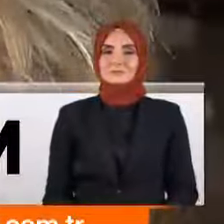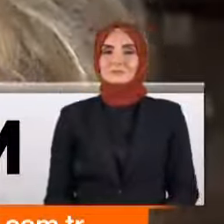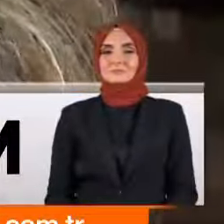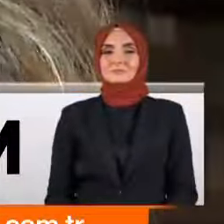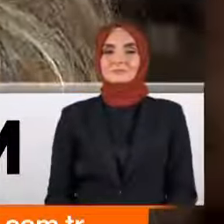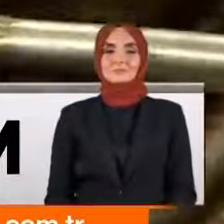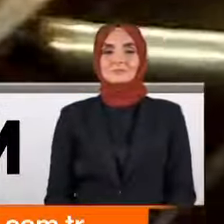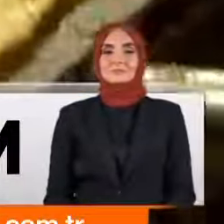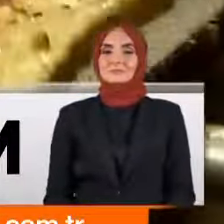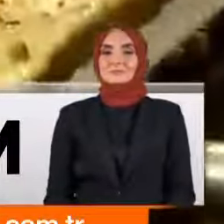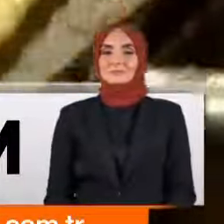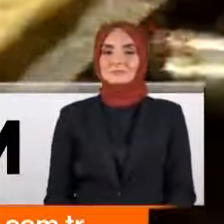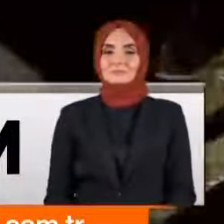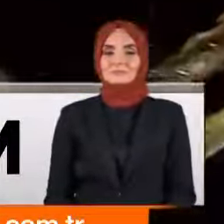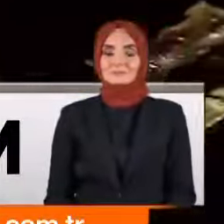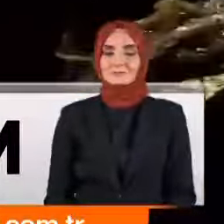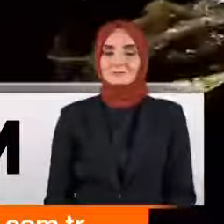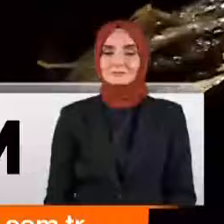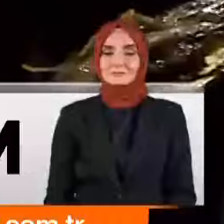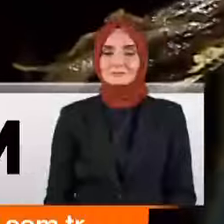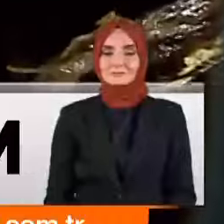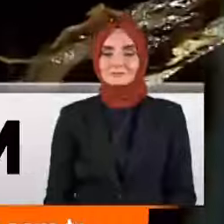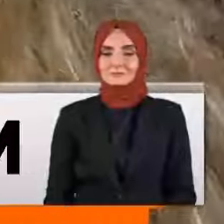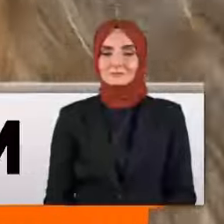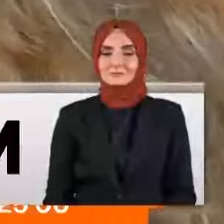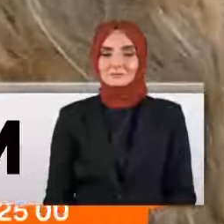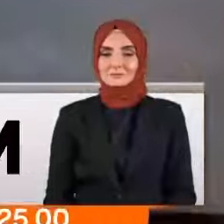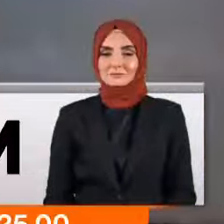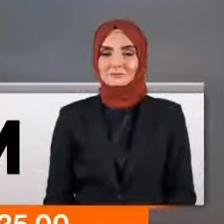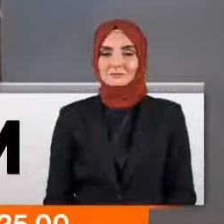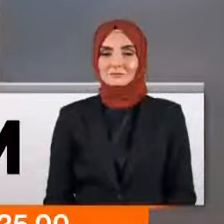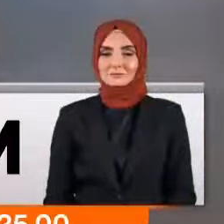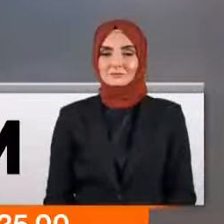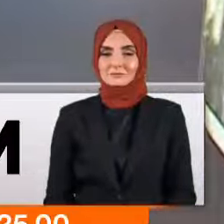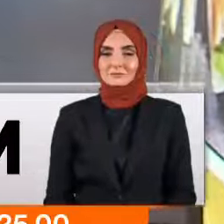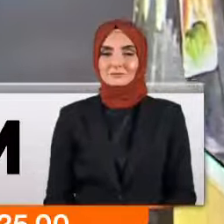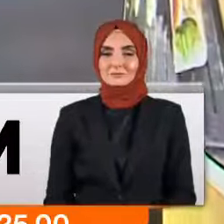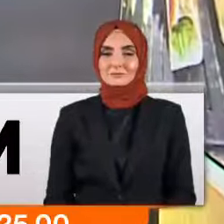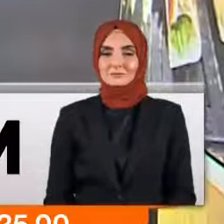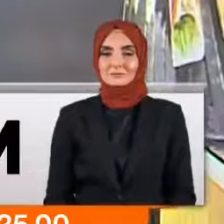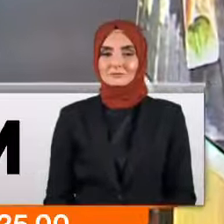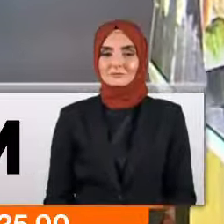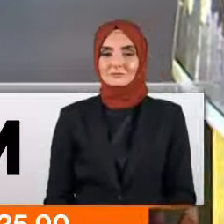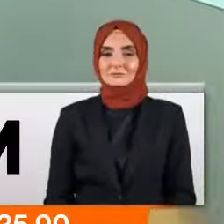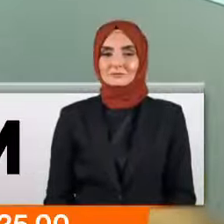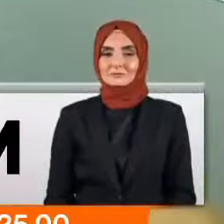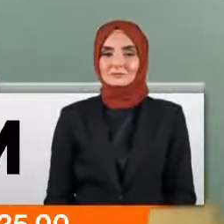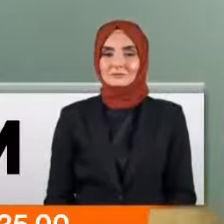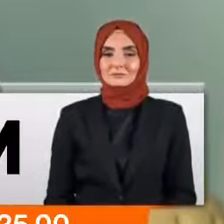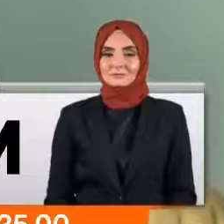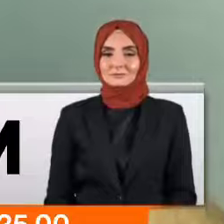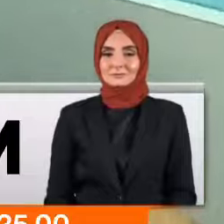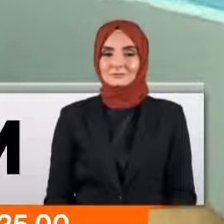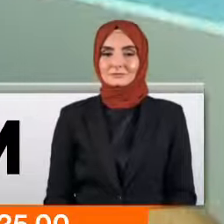Fish sandviç, boruz görüm. Balık dürüm. Balık dürüm. I like. Oçin araşo. Daha o için karışım. Bir aydan